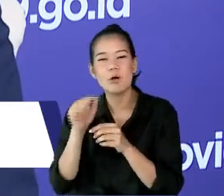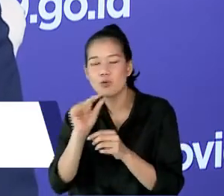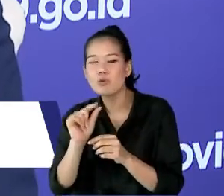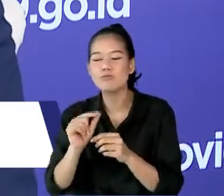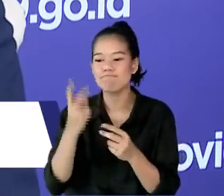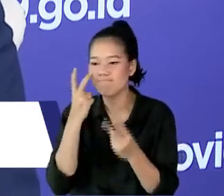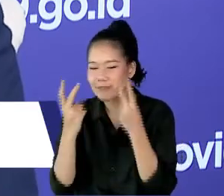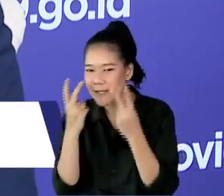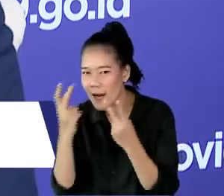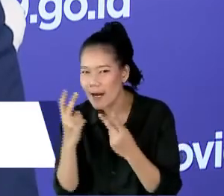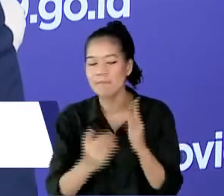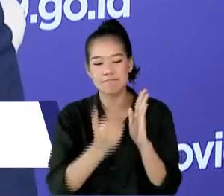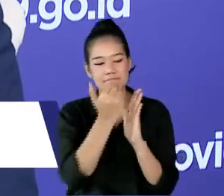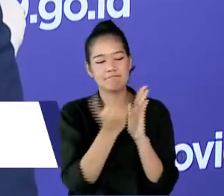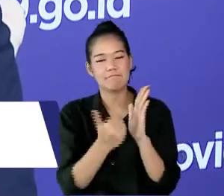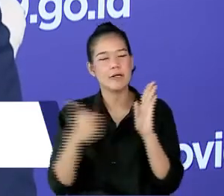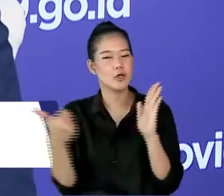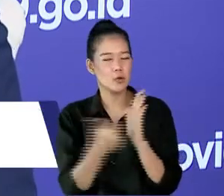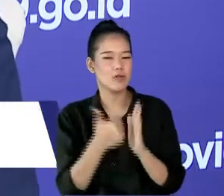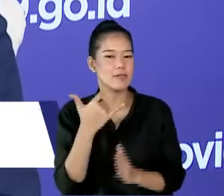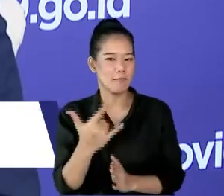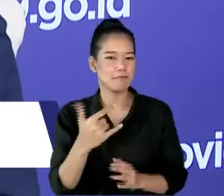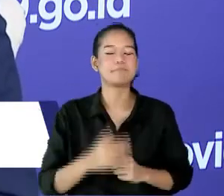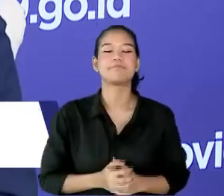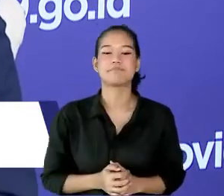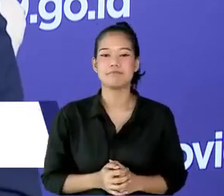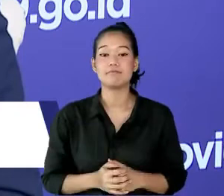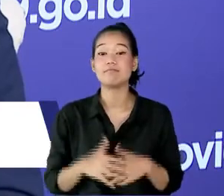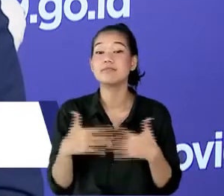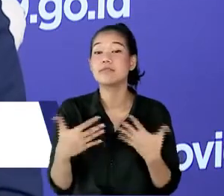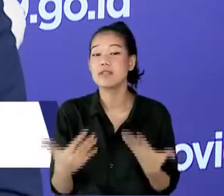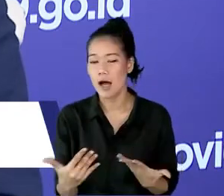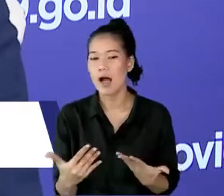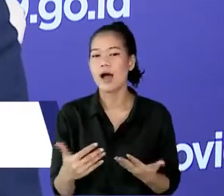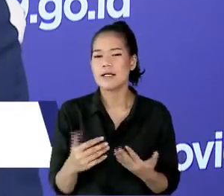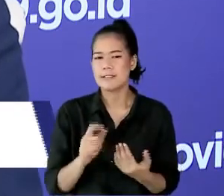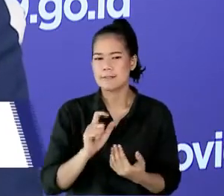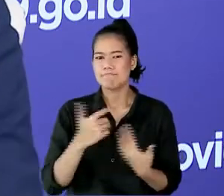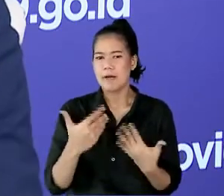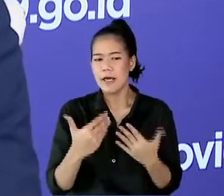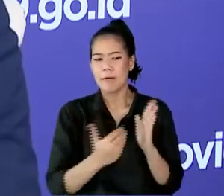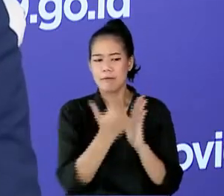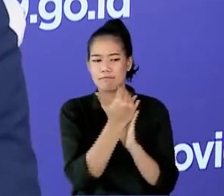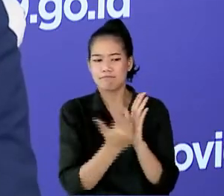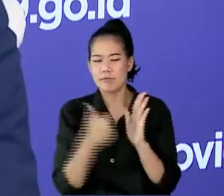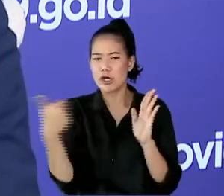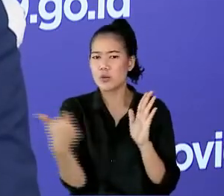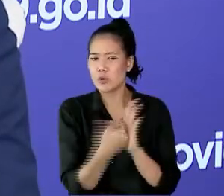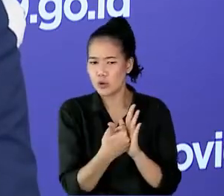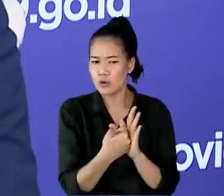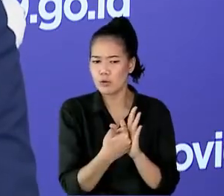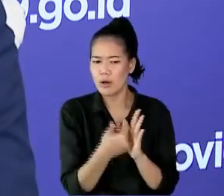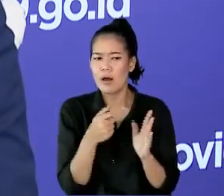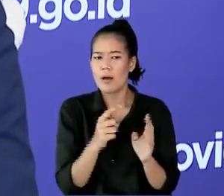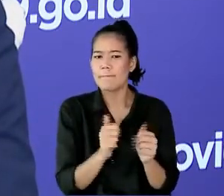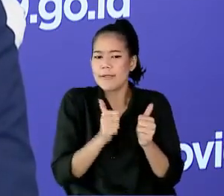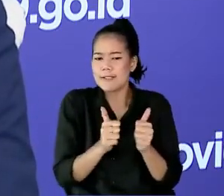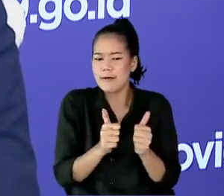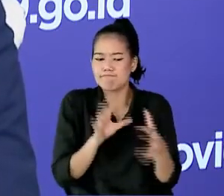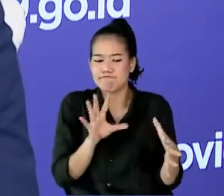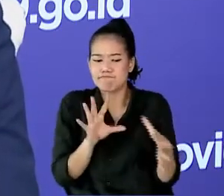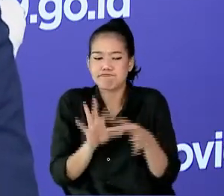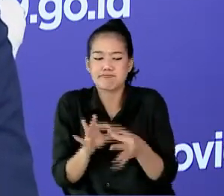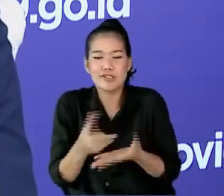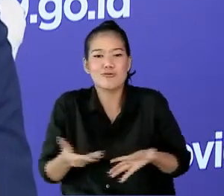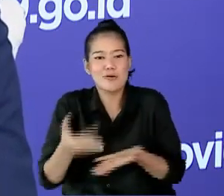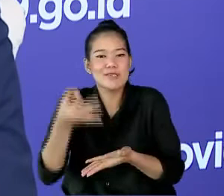dan taat terhadap protokol kesehatan. Bagaimana kepatuhan menerapkan protokol kesehatan dapat melekat menjadi kebiasaan baru